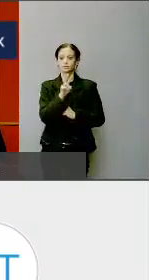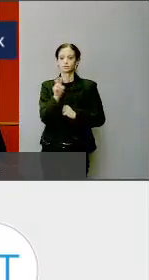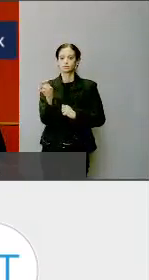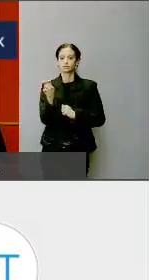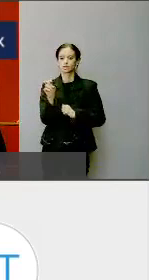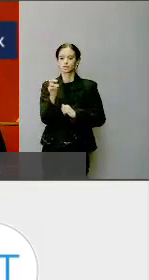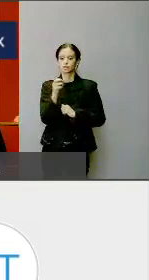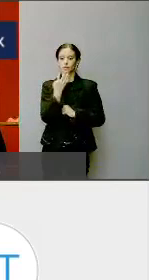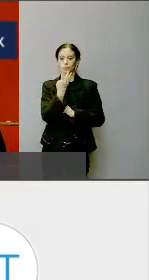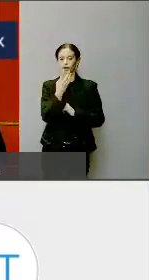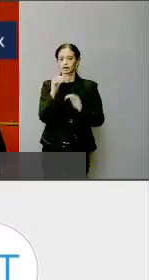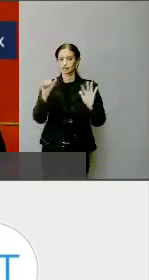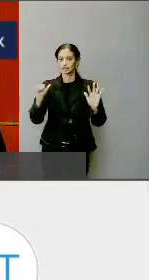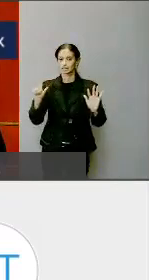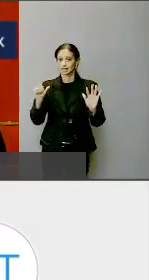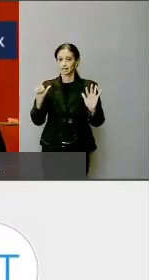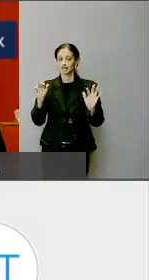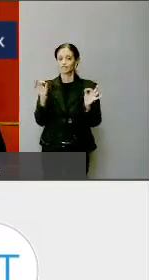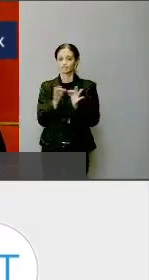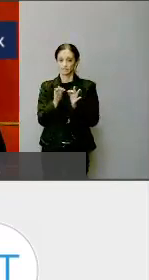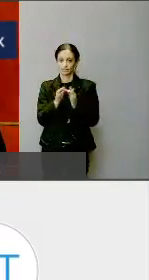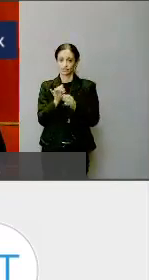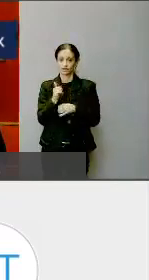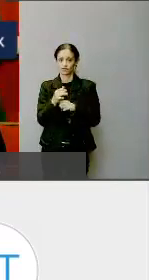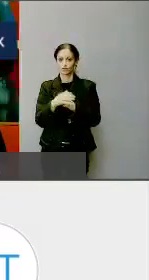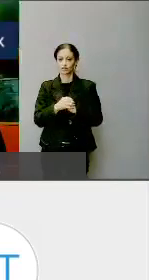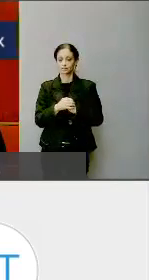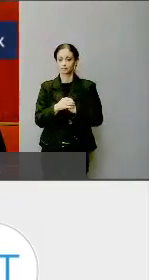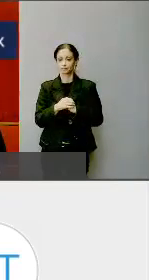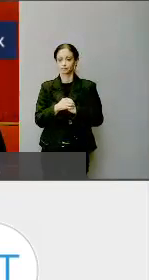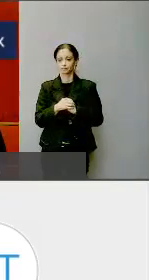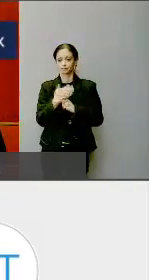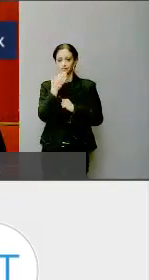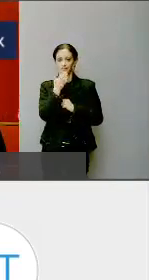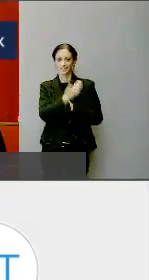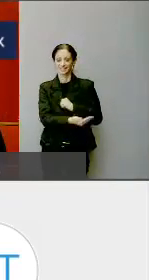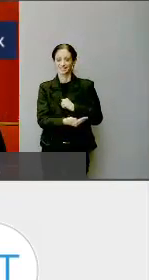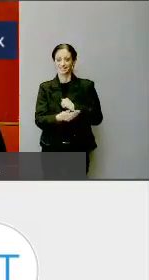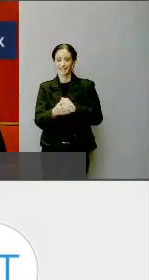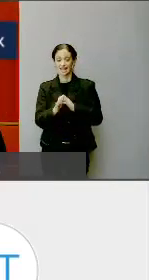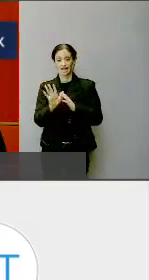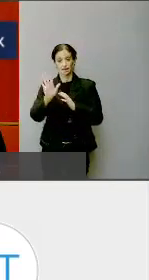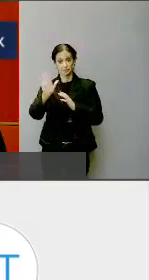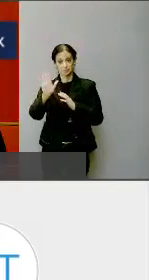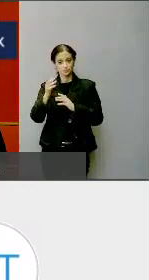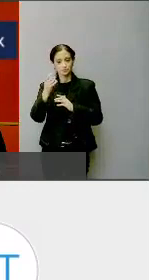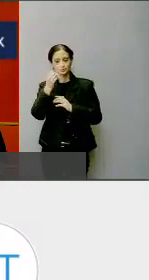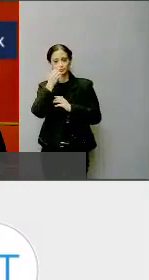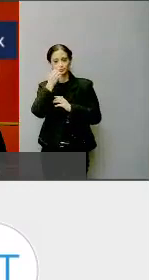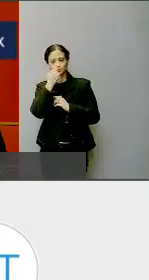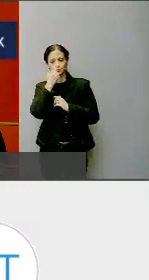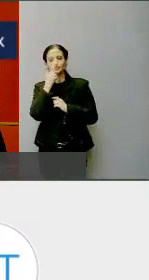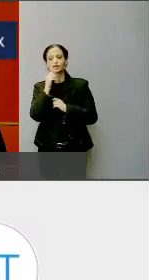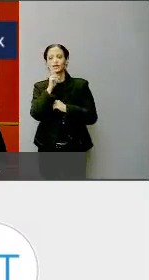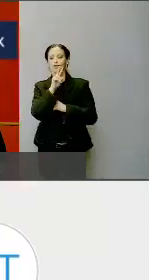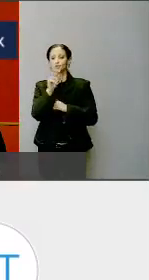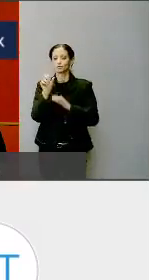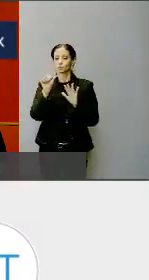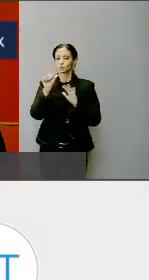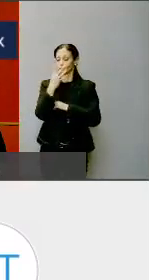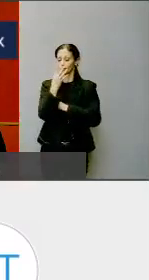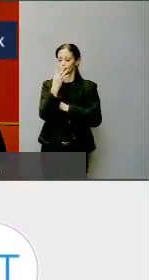246 favorevole grazie che in merito a 246